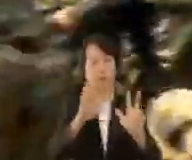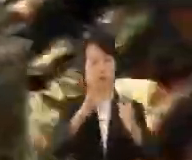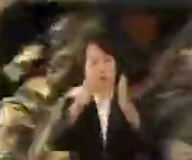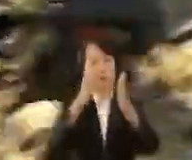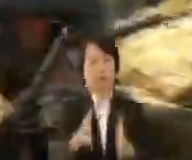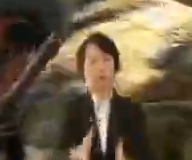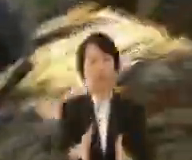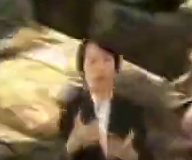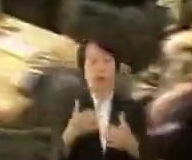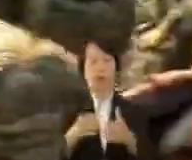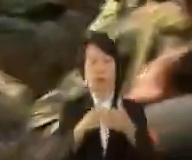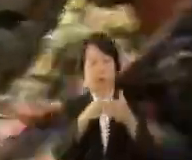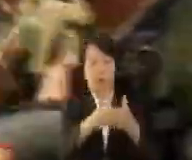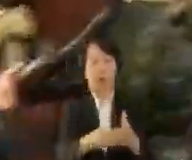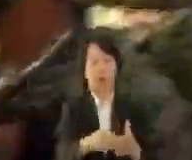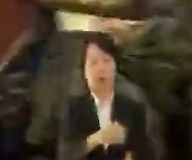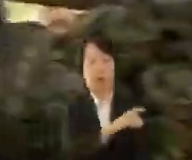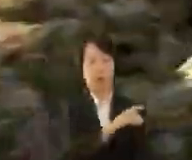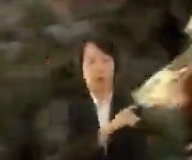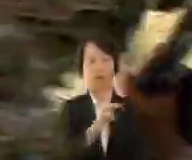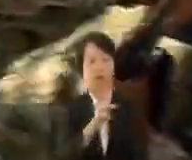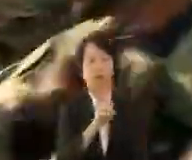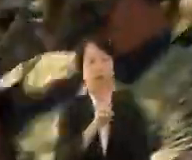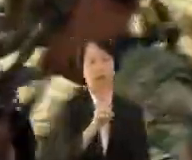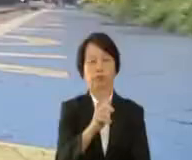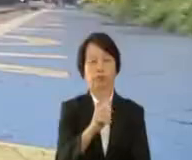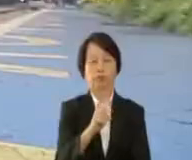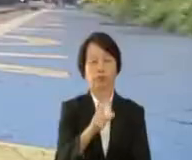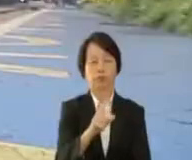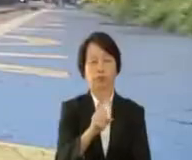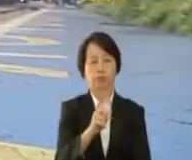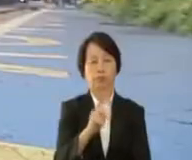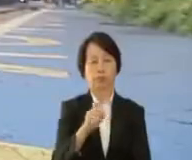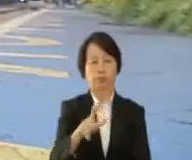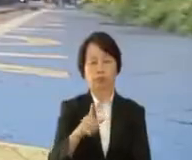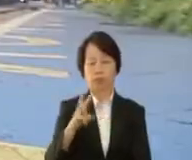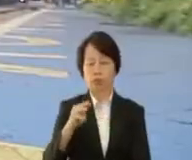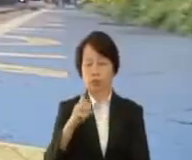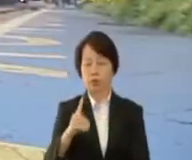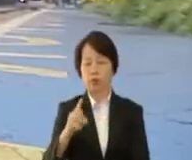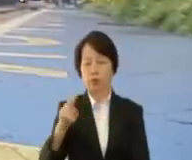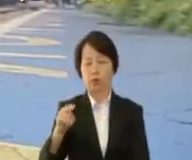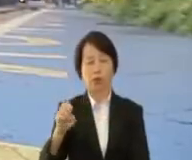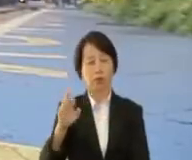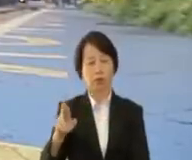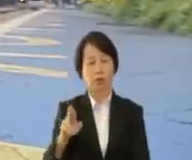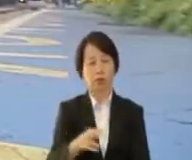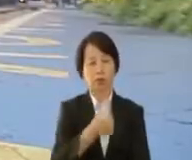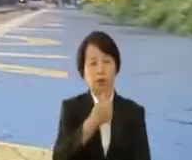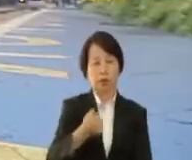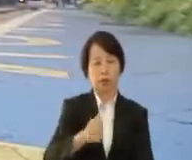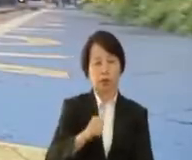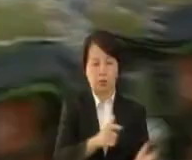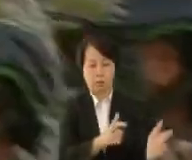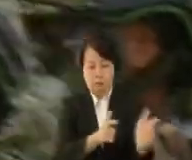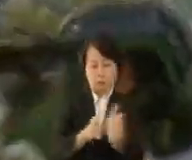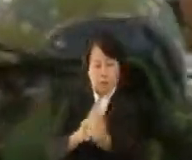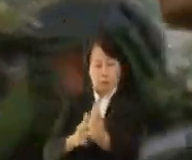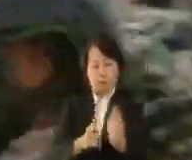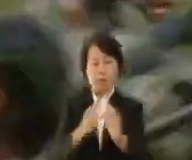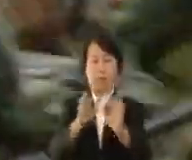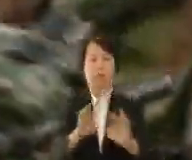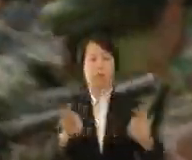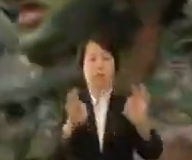orang yang diketuai oleh Letnan Kenal Azmi bin Muhammad Noor. Elemen tempur merupakan penggempur